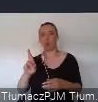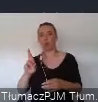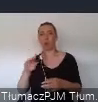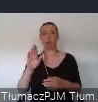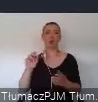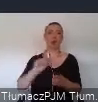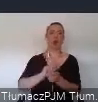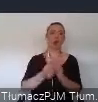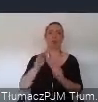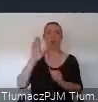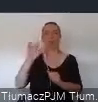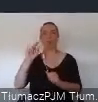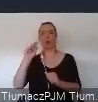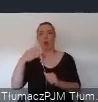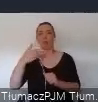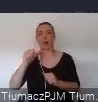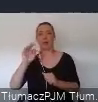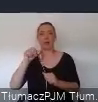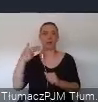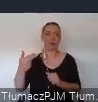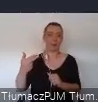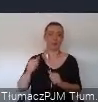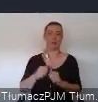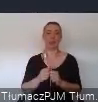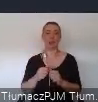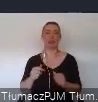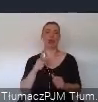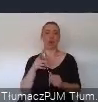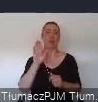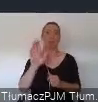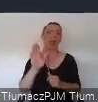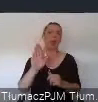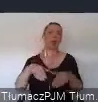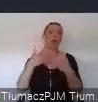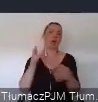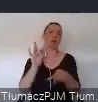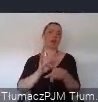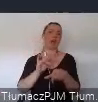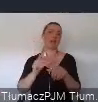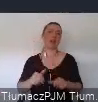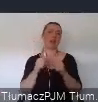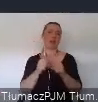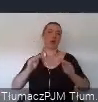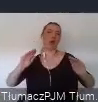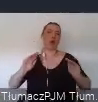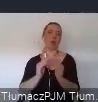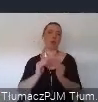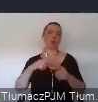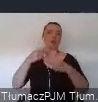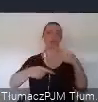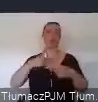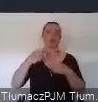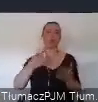właśnie realizacji celu neutralnościowego ma przyczynić się do obniżenia emisji CO2 i jakby